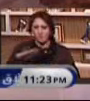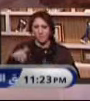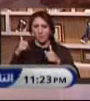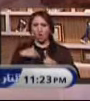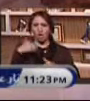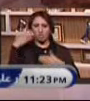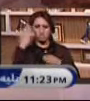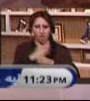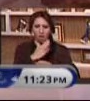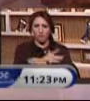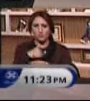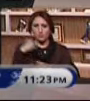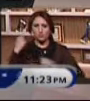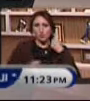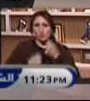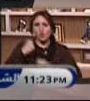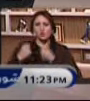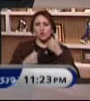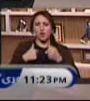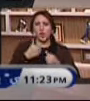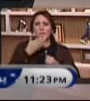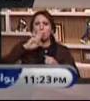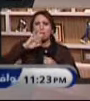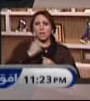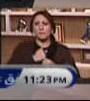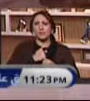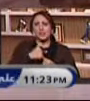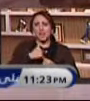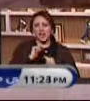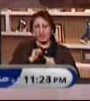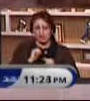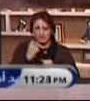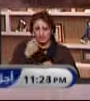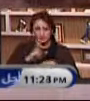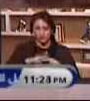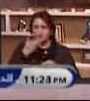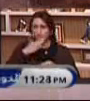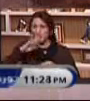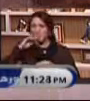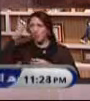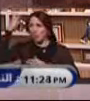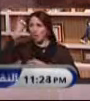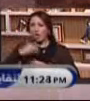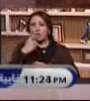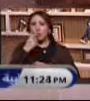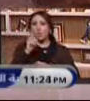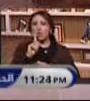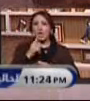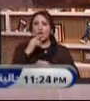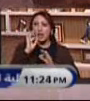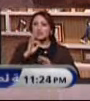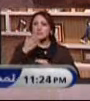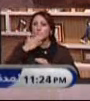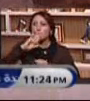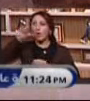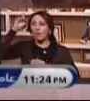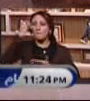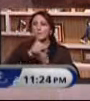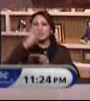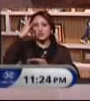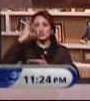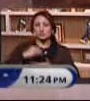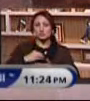هذا، وزي ده قال له إيه ورثته كابرا عن كابر. حتى النبي صلى الله عليه وسلم لما حكى فيما مضى من بني إسرائيل